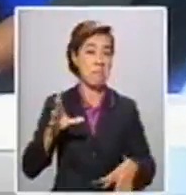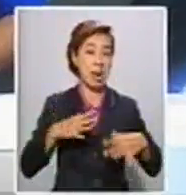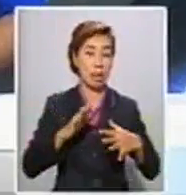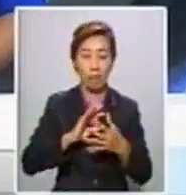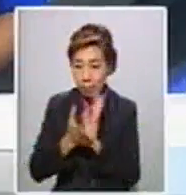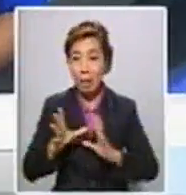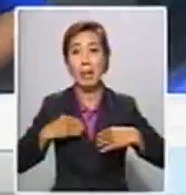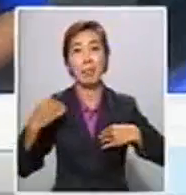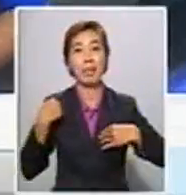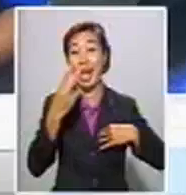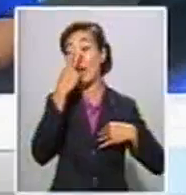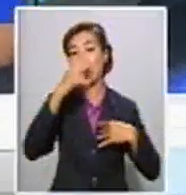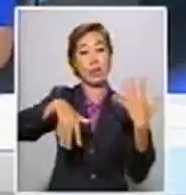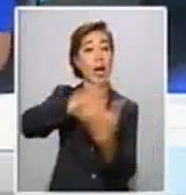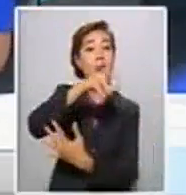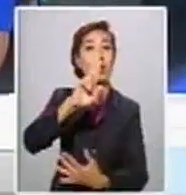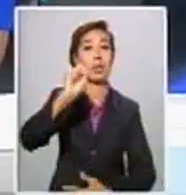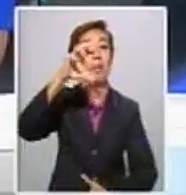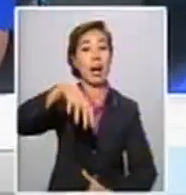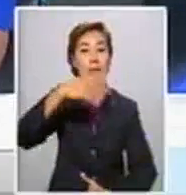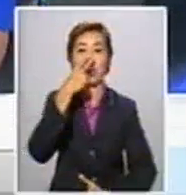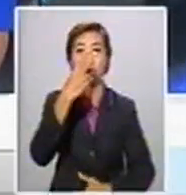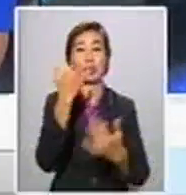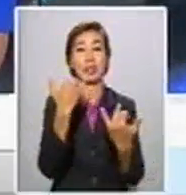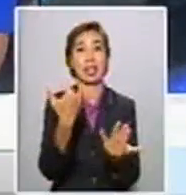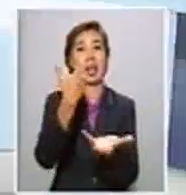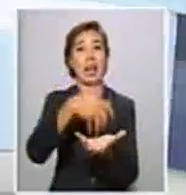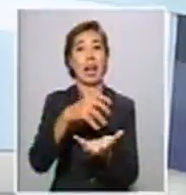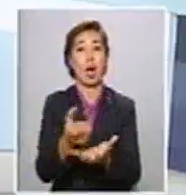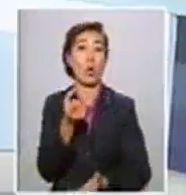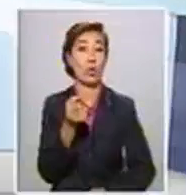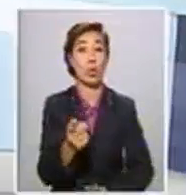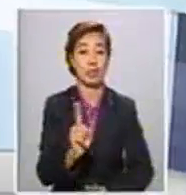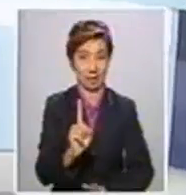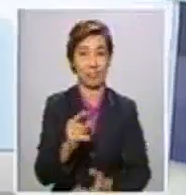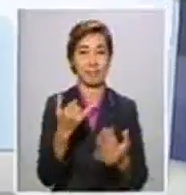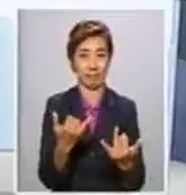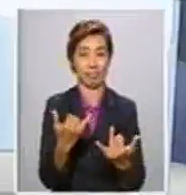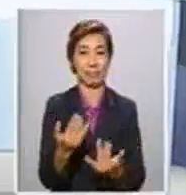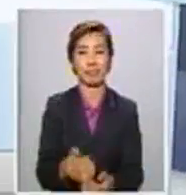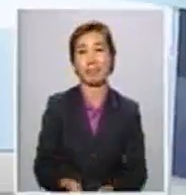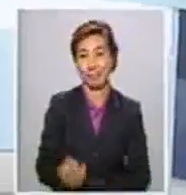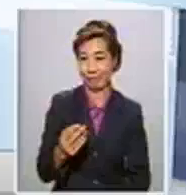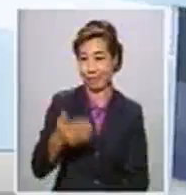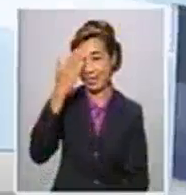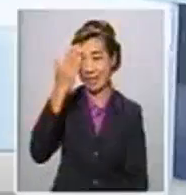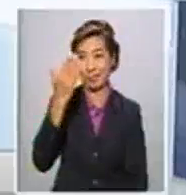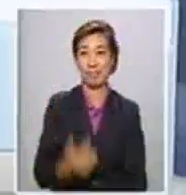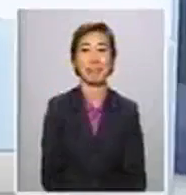นะเดี๋ยวไปดูบรรยากาศนะครับกับคุณพิษณุแป้นวงนะฮะอยู่ที่อาคารรัฐสภาเลยนะครับสวัสดีครับคุณพิษ